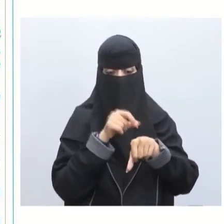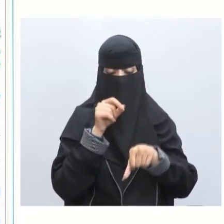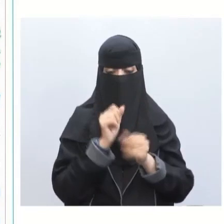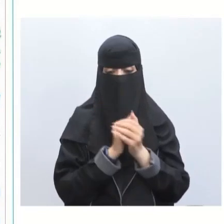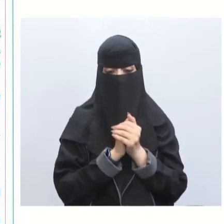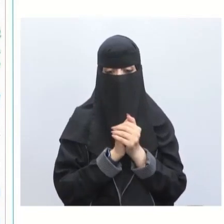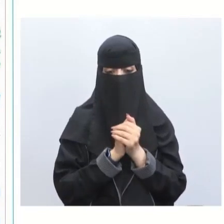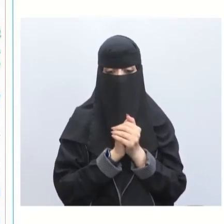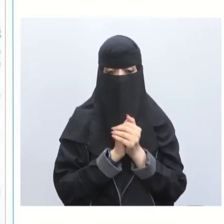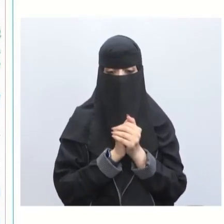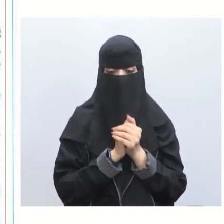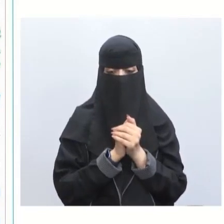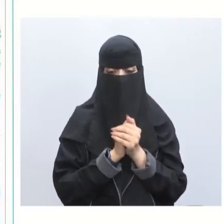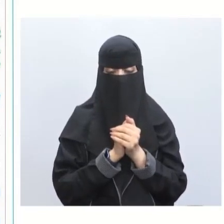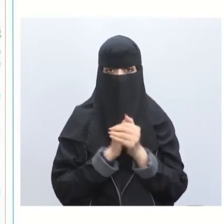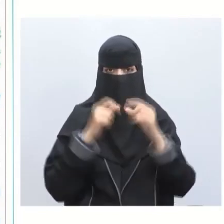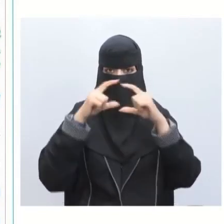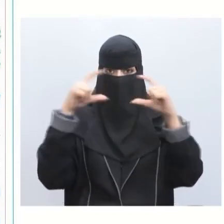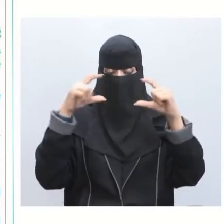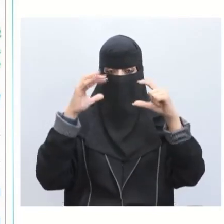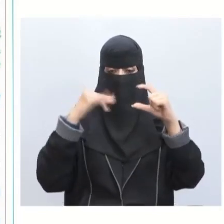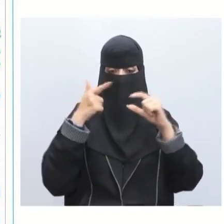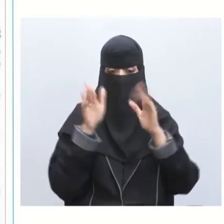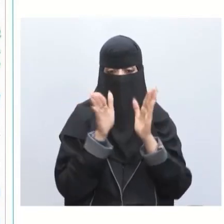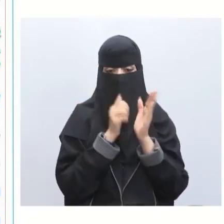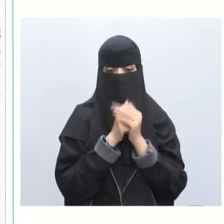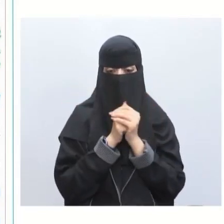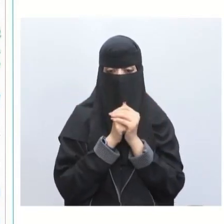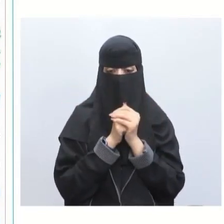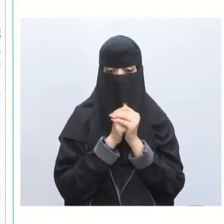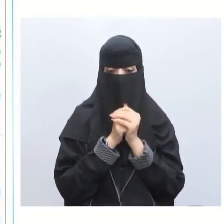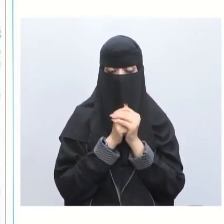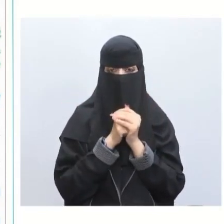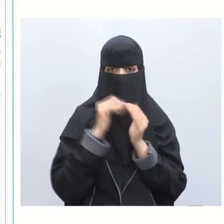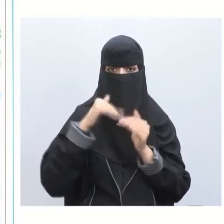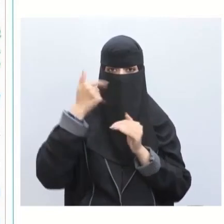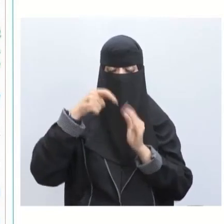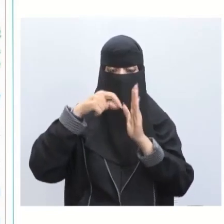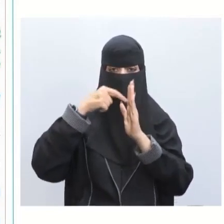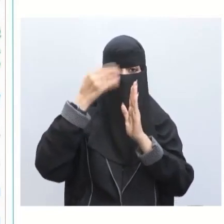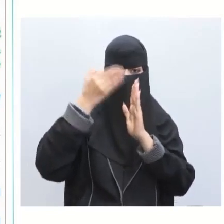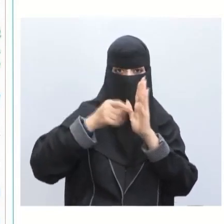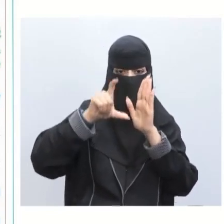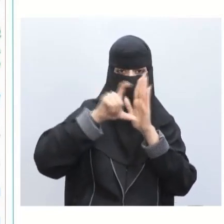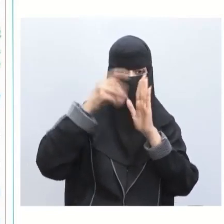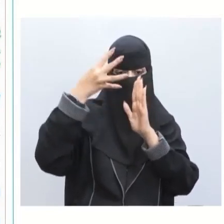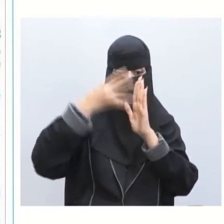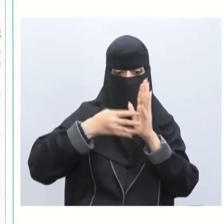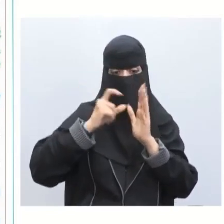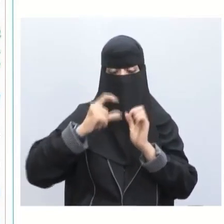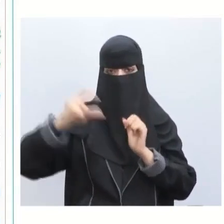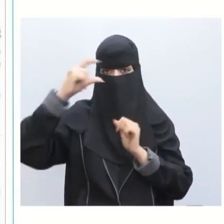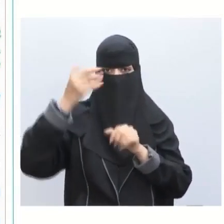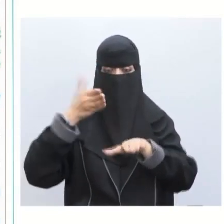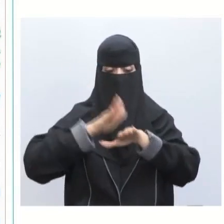البشر الكرامه الانسانيه حق مكفول من الله عز وجل لجميع البشر وقد